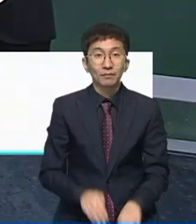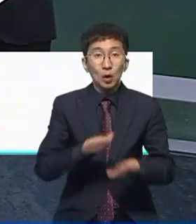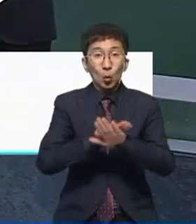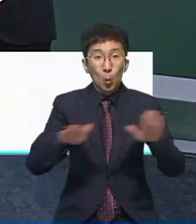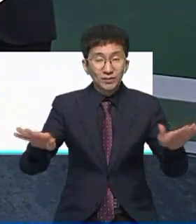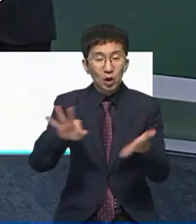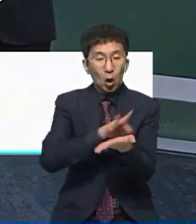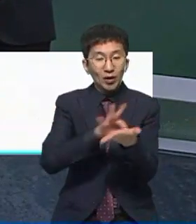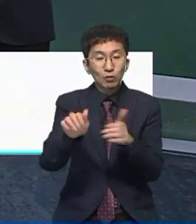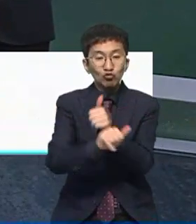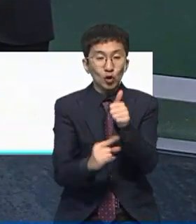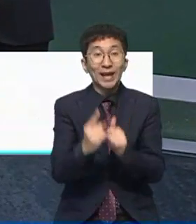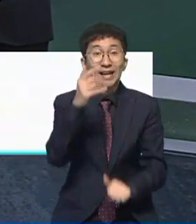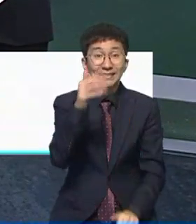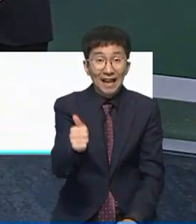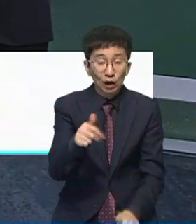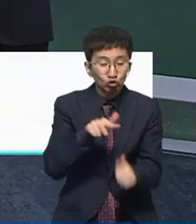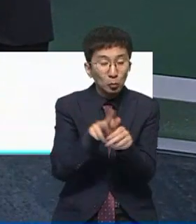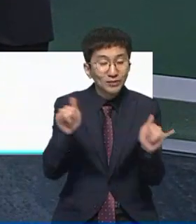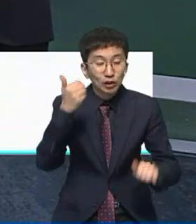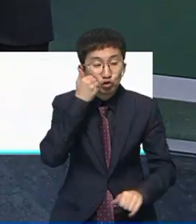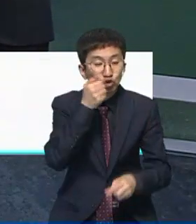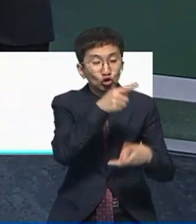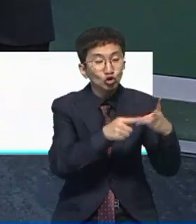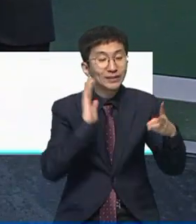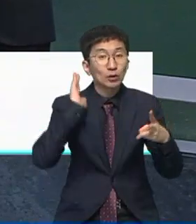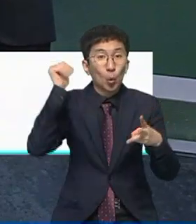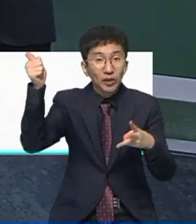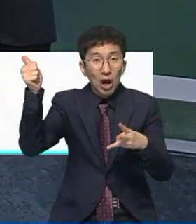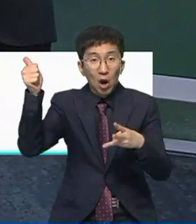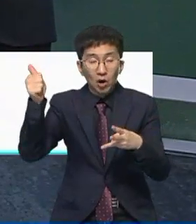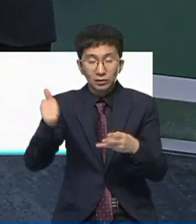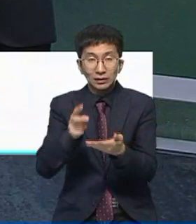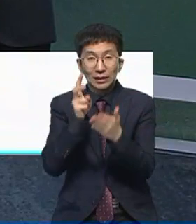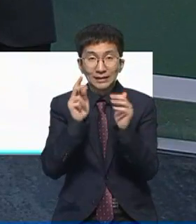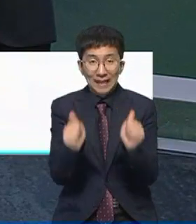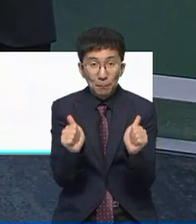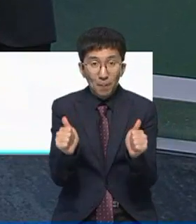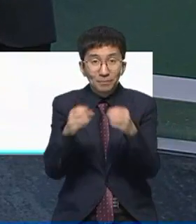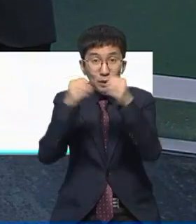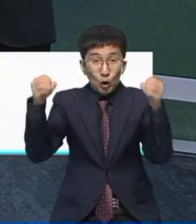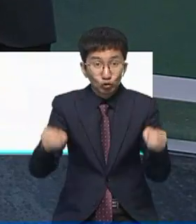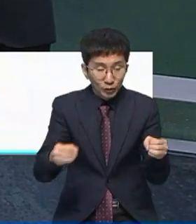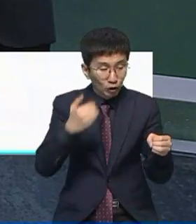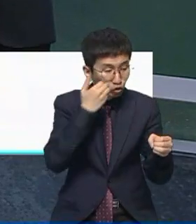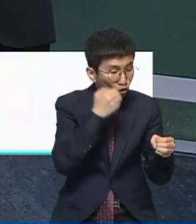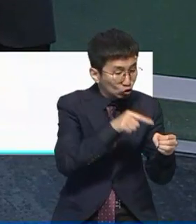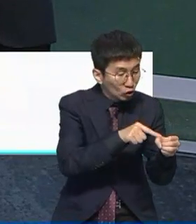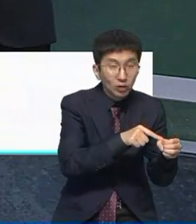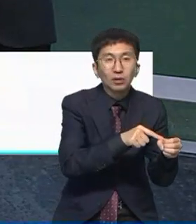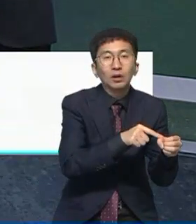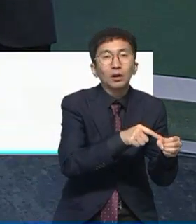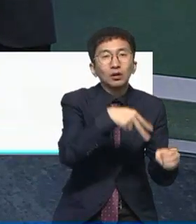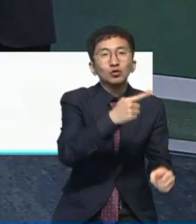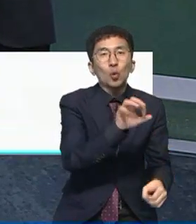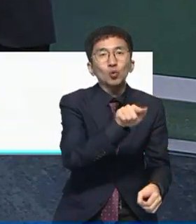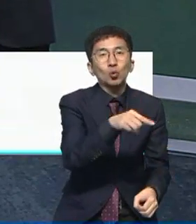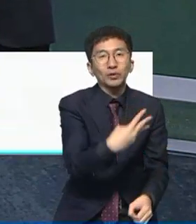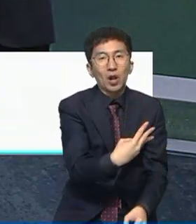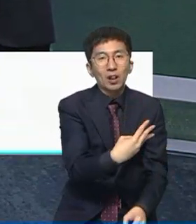공정거래위원장 후보자 로 윤성열 대통령 의 사법연수원 동기인 송욱 10 서울대 법학전문대학원